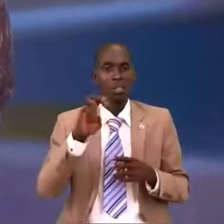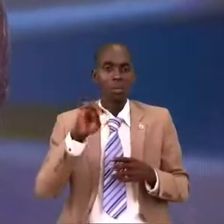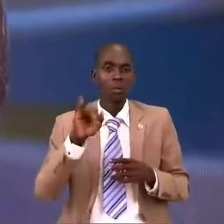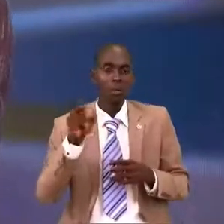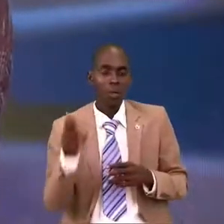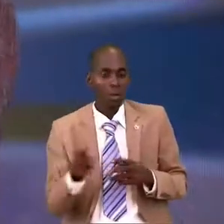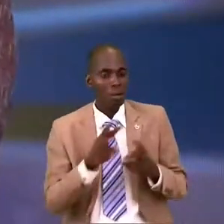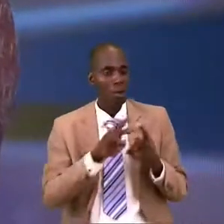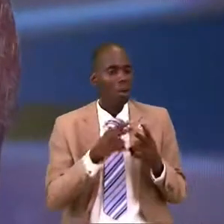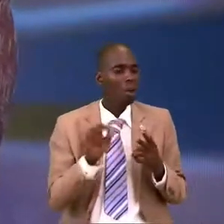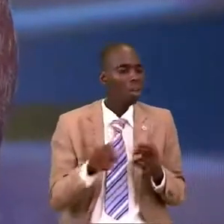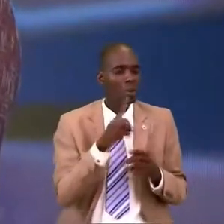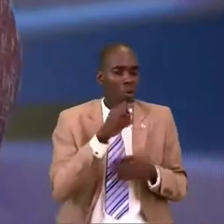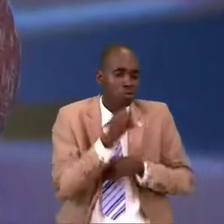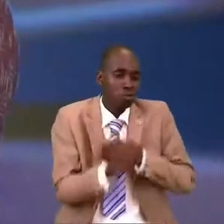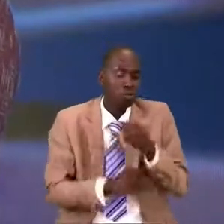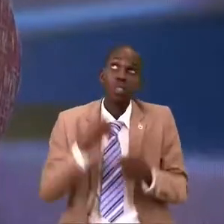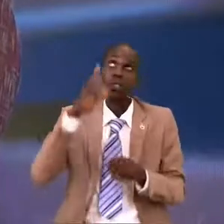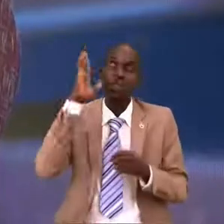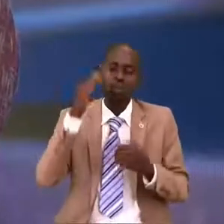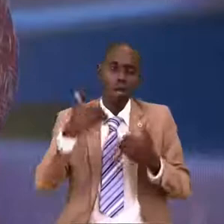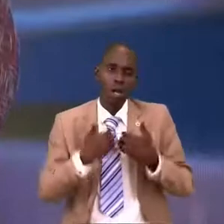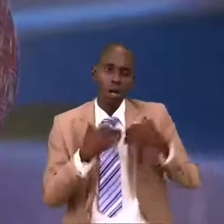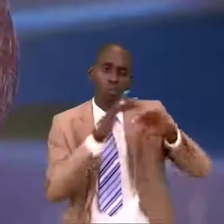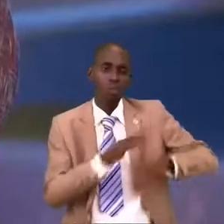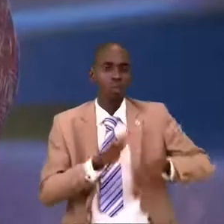sa compassion. Et il te manifestera sa